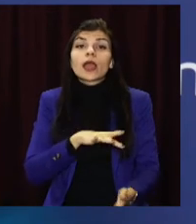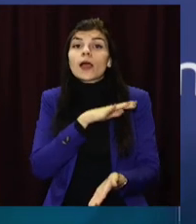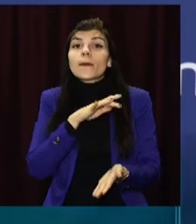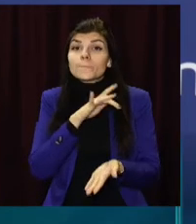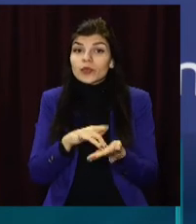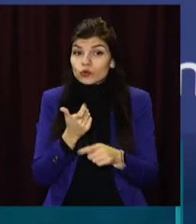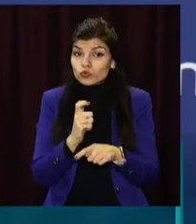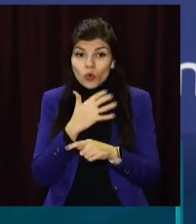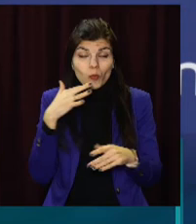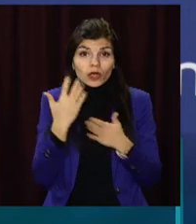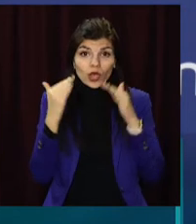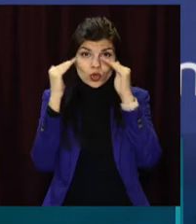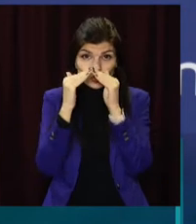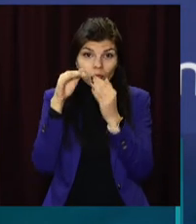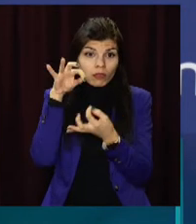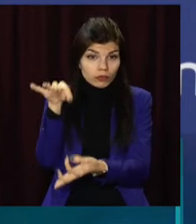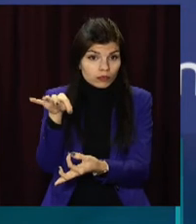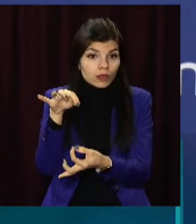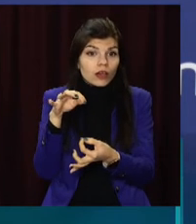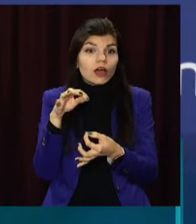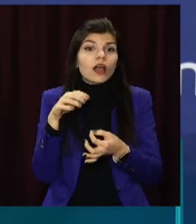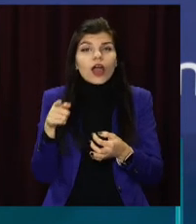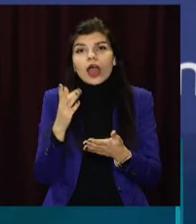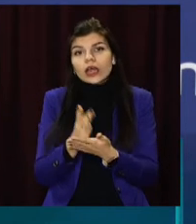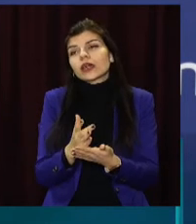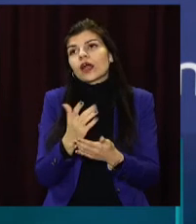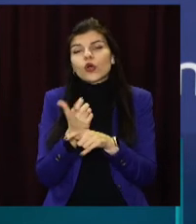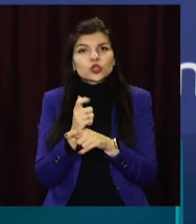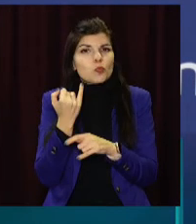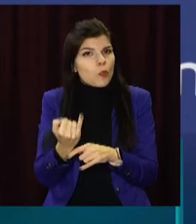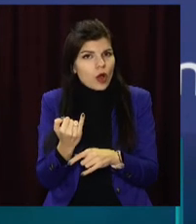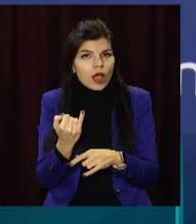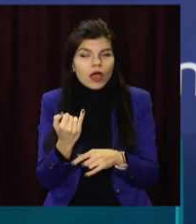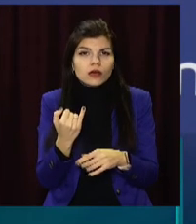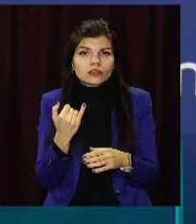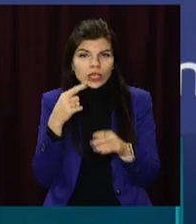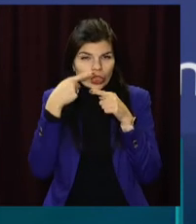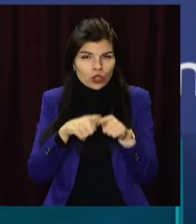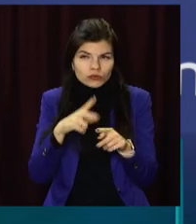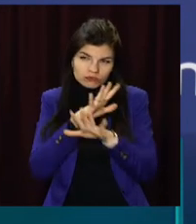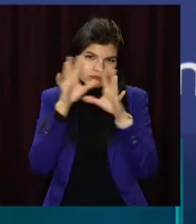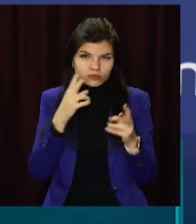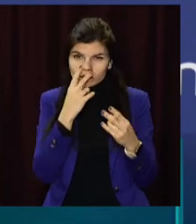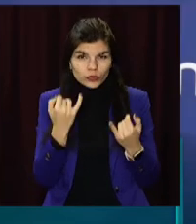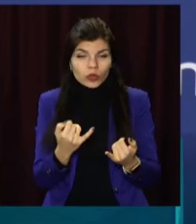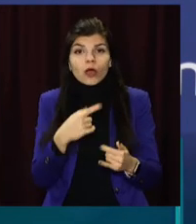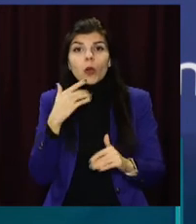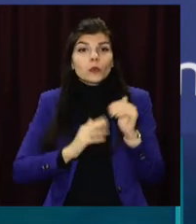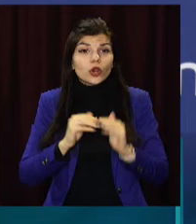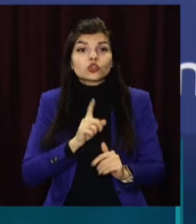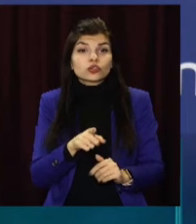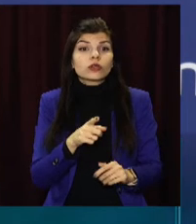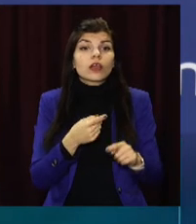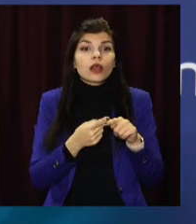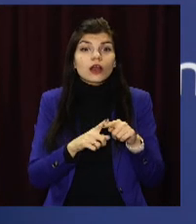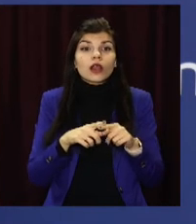досить багато об'єктів, які є в досить поганому технічному стані, але, як показує практика, можливість викупити